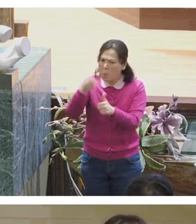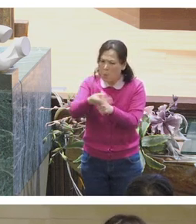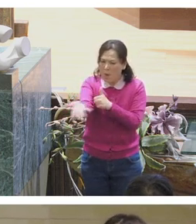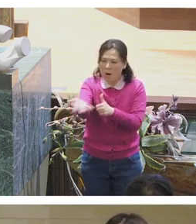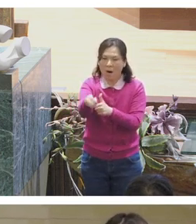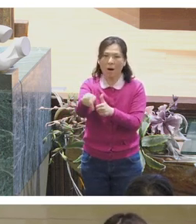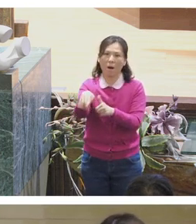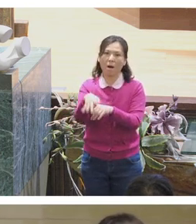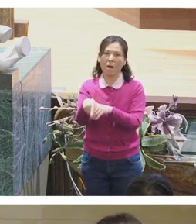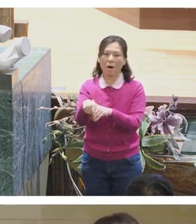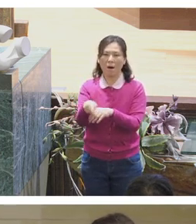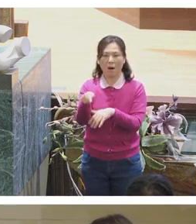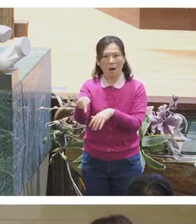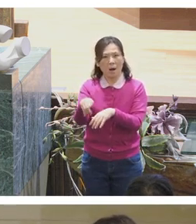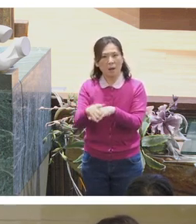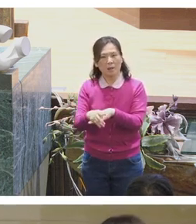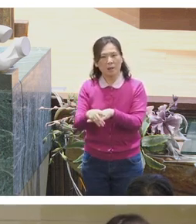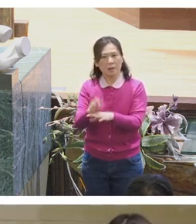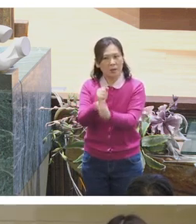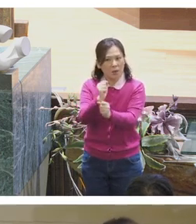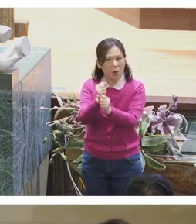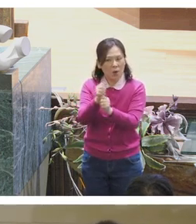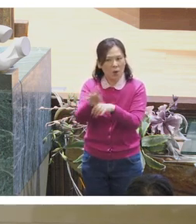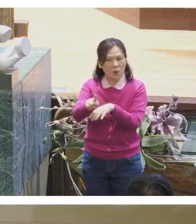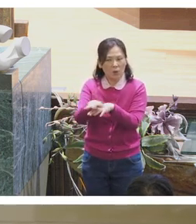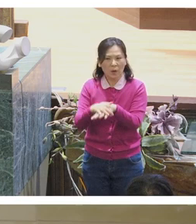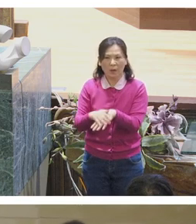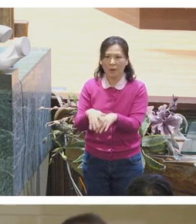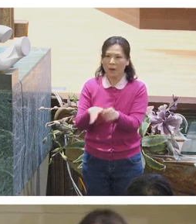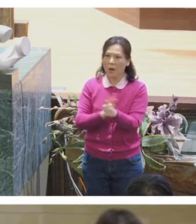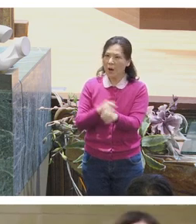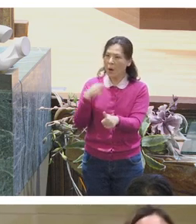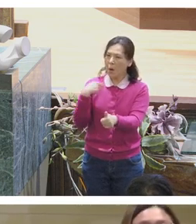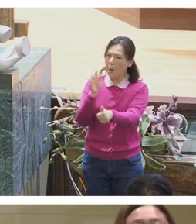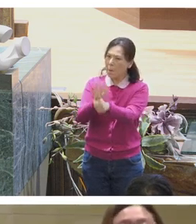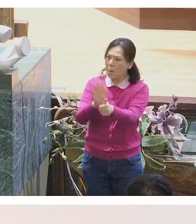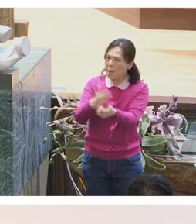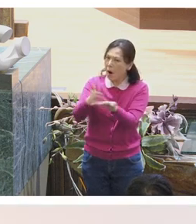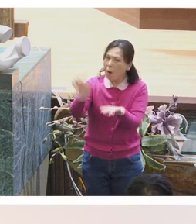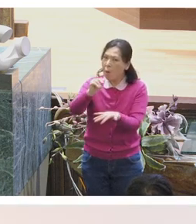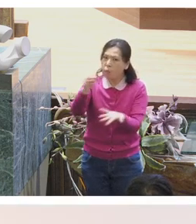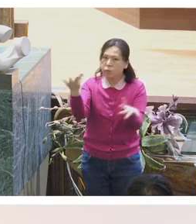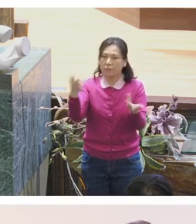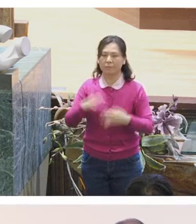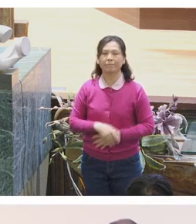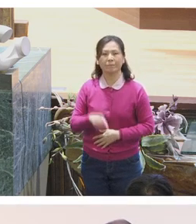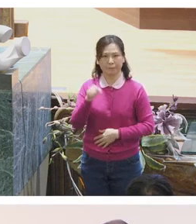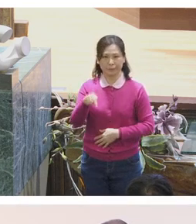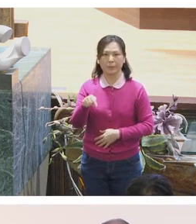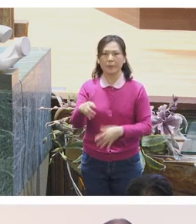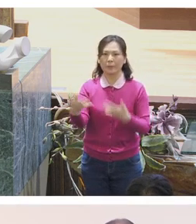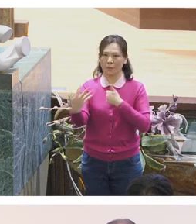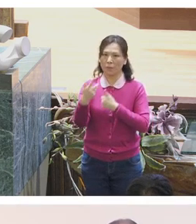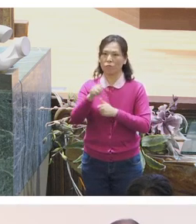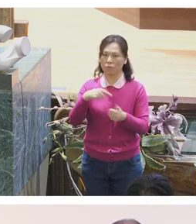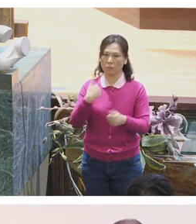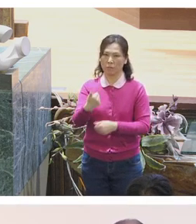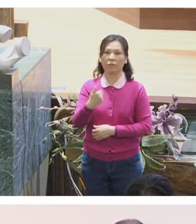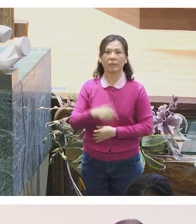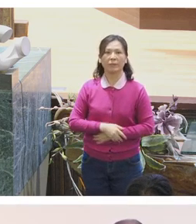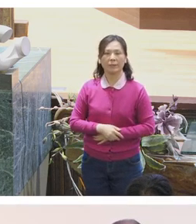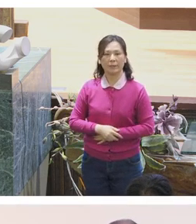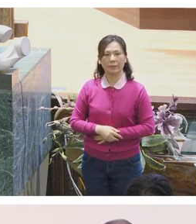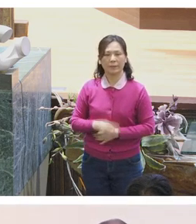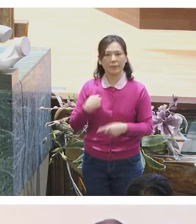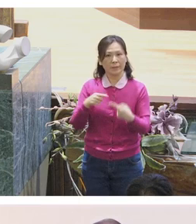些行动是有问责效果的。 好，这个问题很好哈。第一个，我觉得我